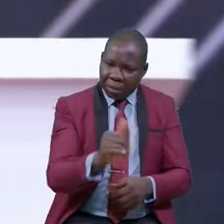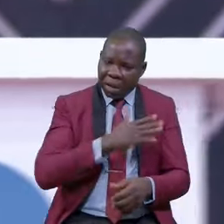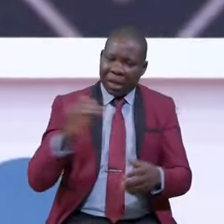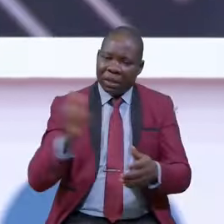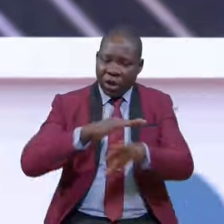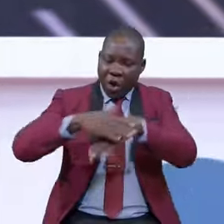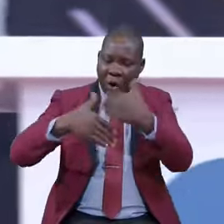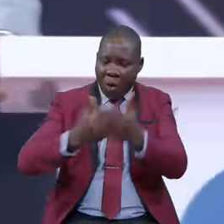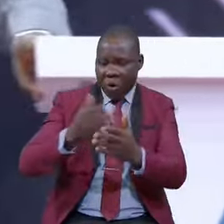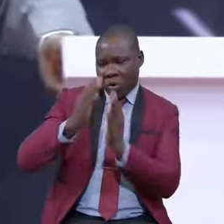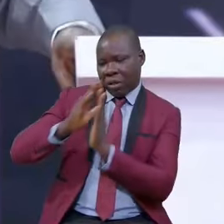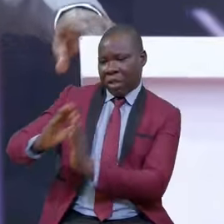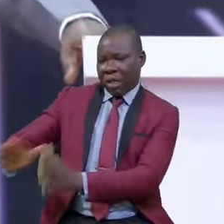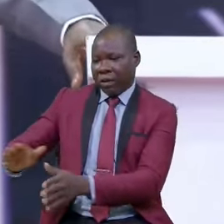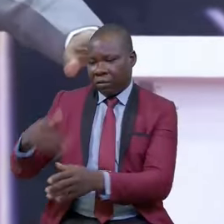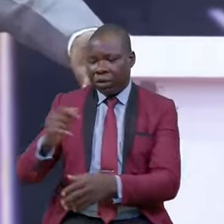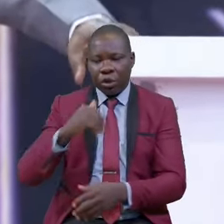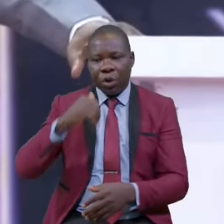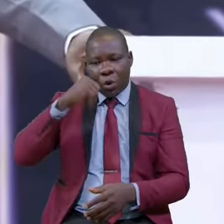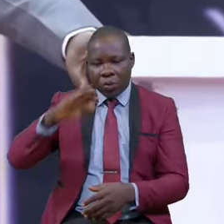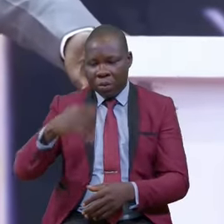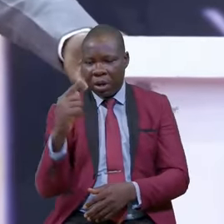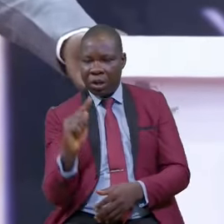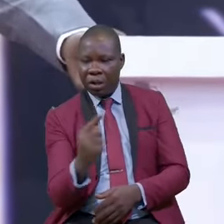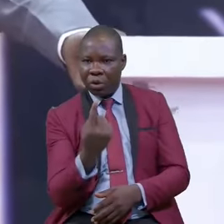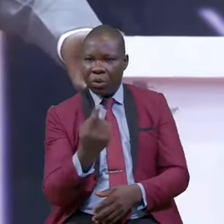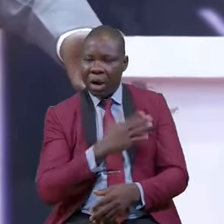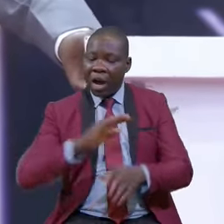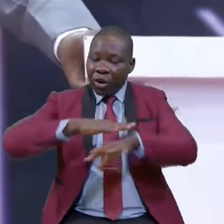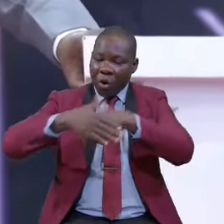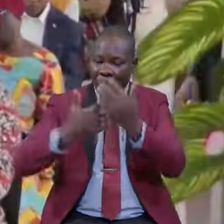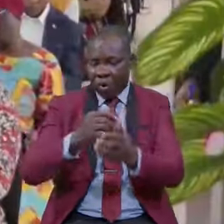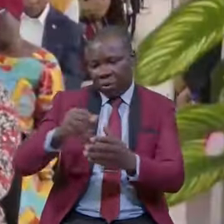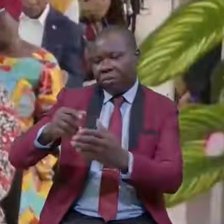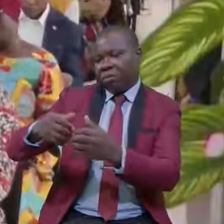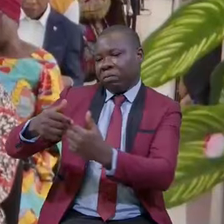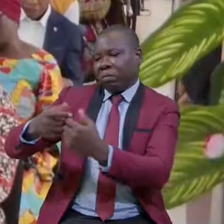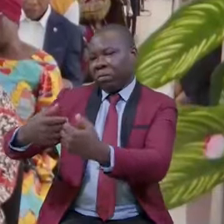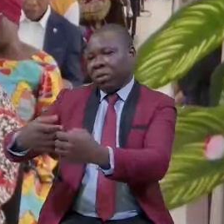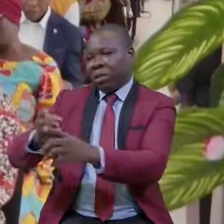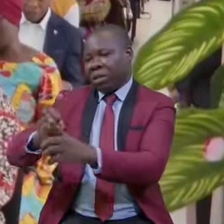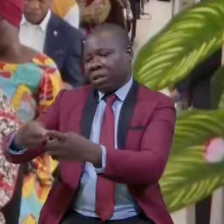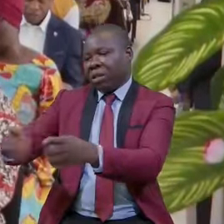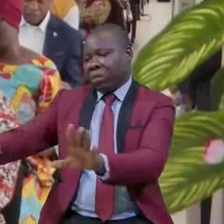dit maintenant, moi-même je ne te condamne pas. Tout le monde aide-moi à répéter cela.